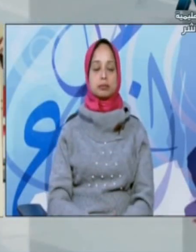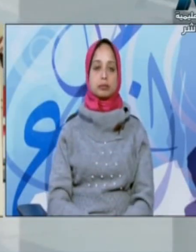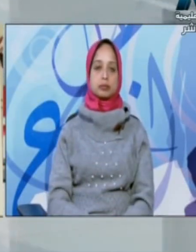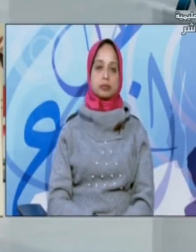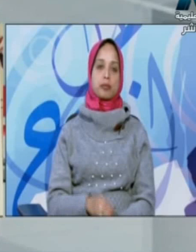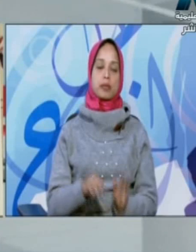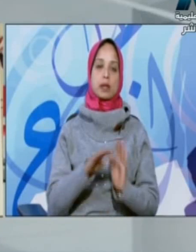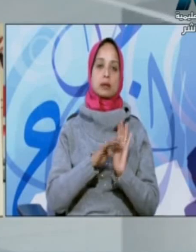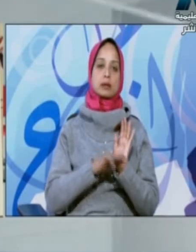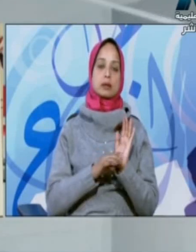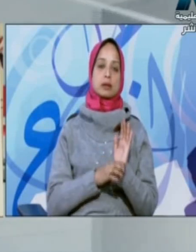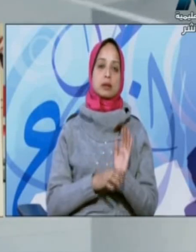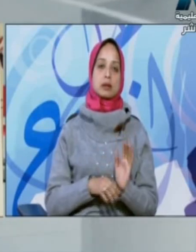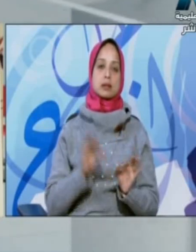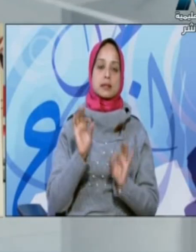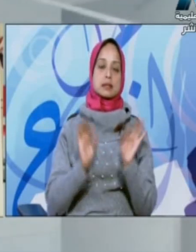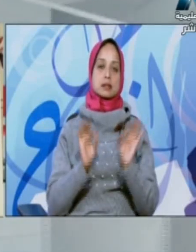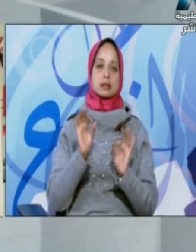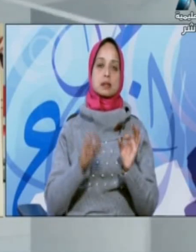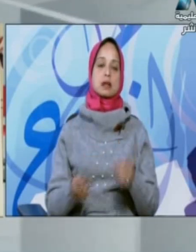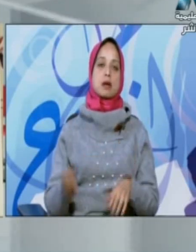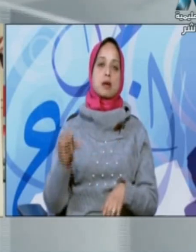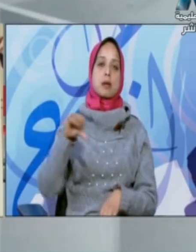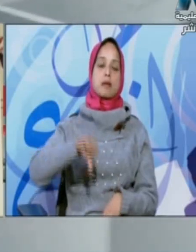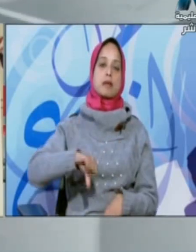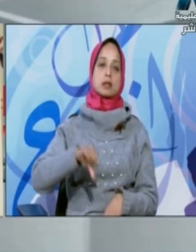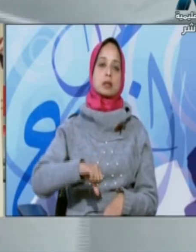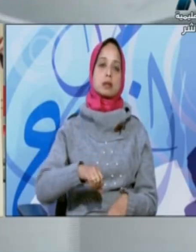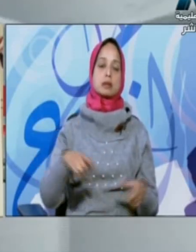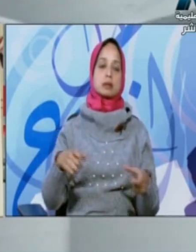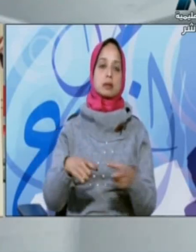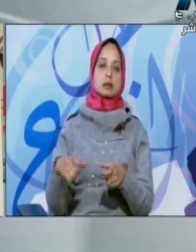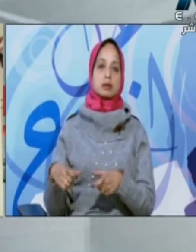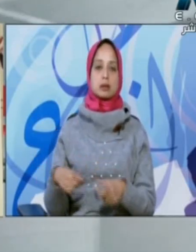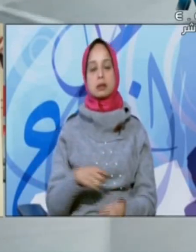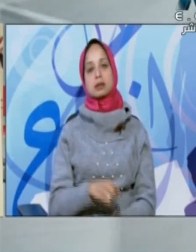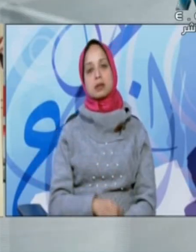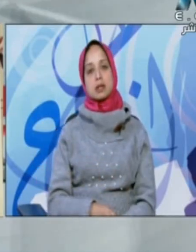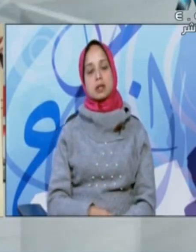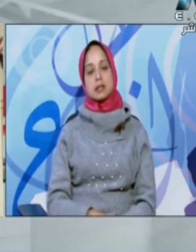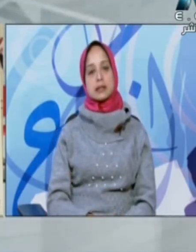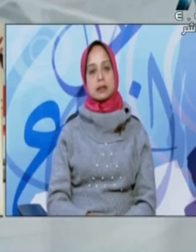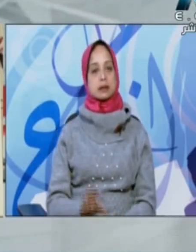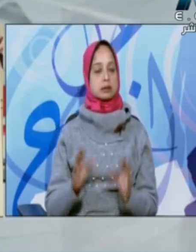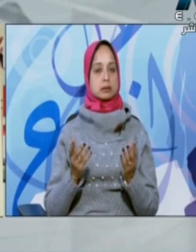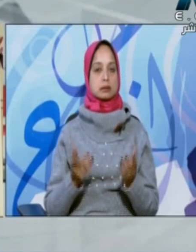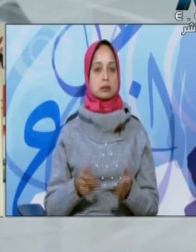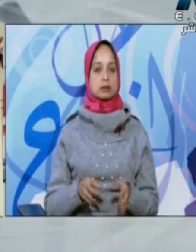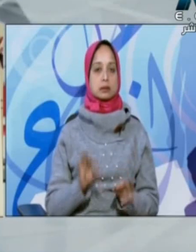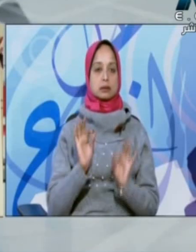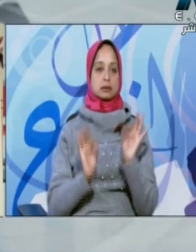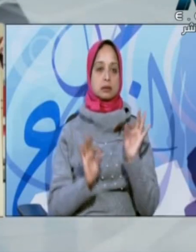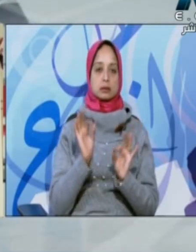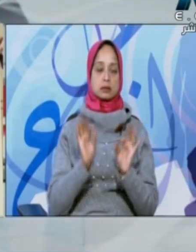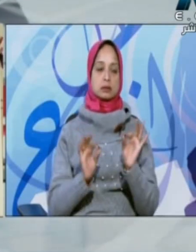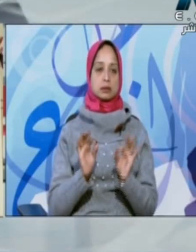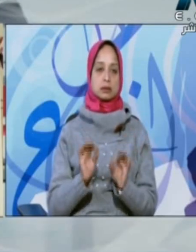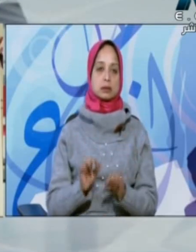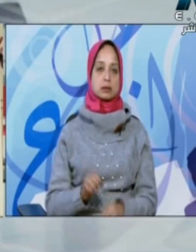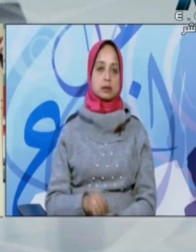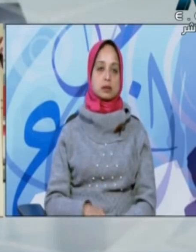نتائج الوضع السياسي بعد فشل حكومات الأقلية، بنقول نتيجة الوضع السياسي ايه؟ الوضع السياسي